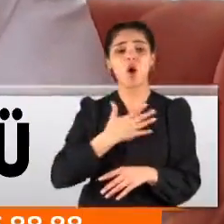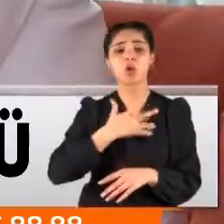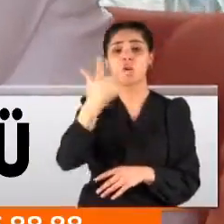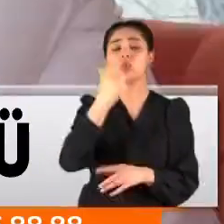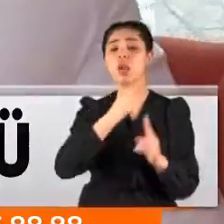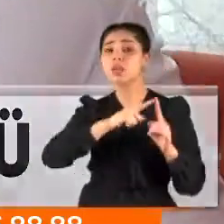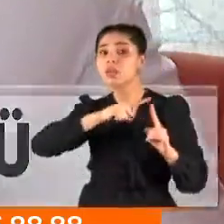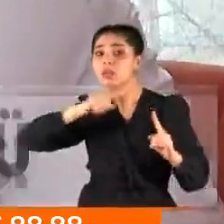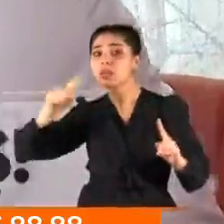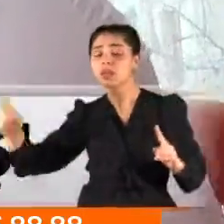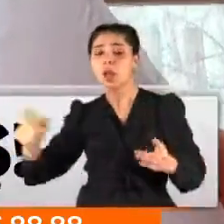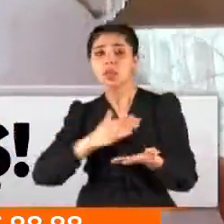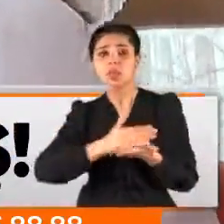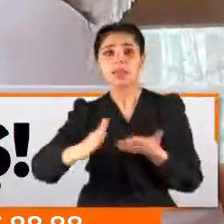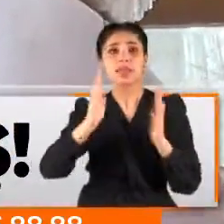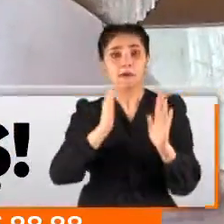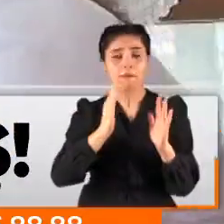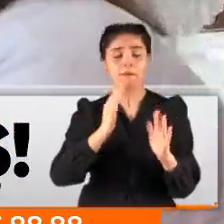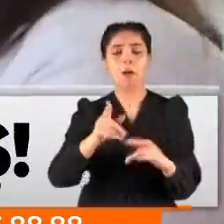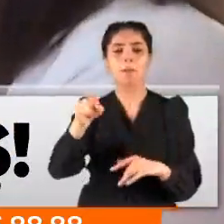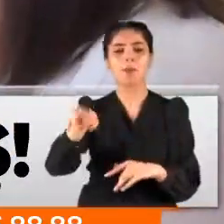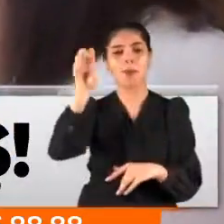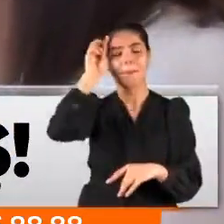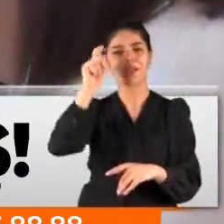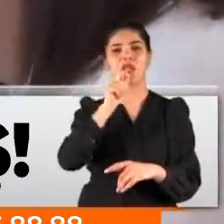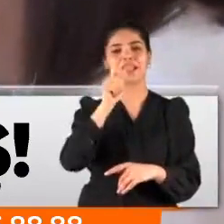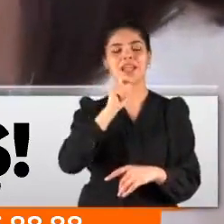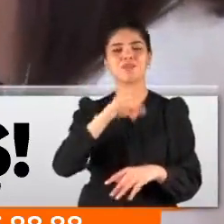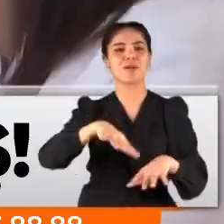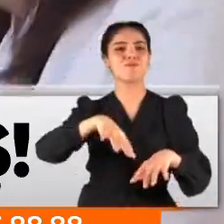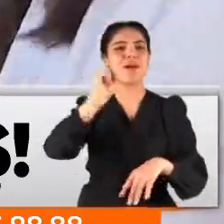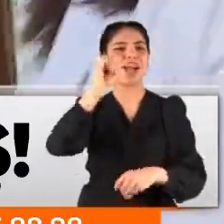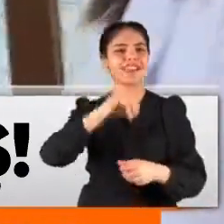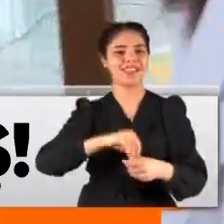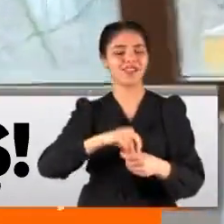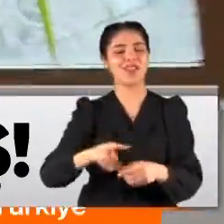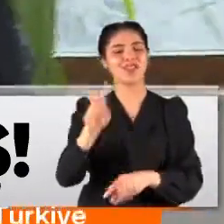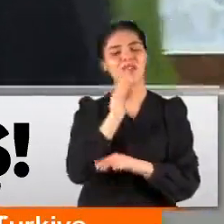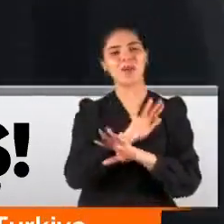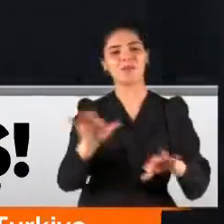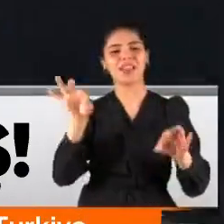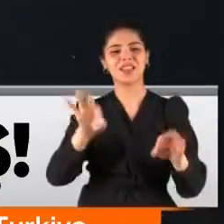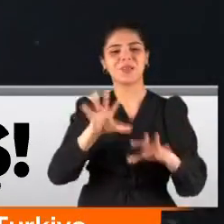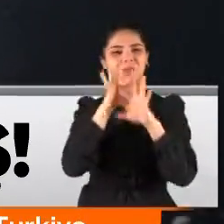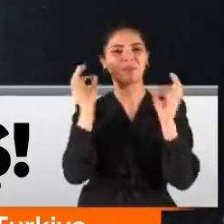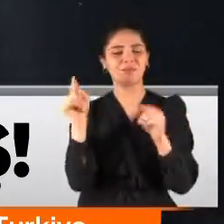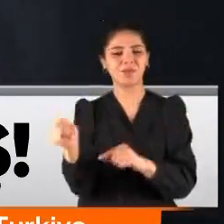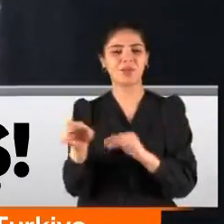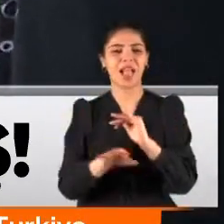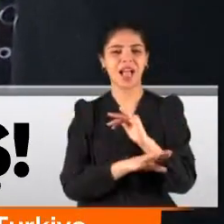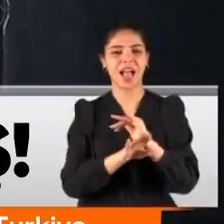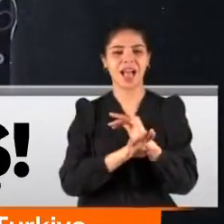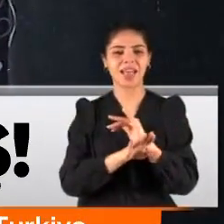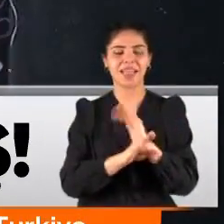yıl sürdü. 3 yıl aranın ardından burada psikolojik danışmanlık merkezinde son buldu. Neva şimdi çok mutlu. Hayatına